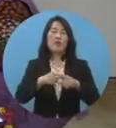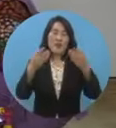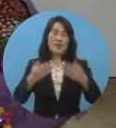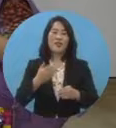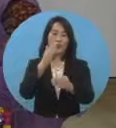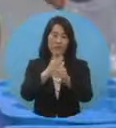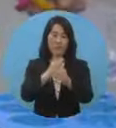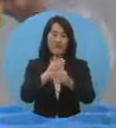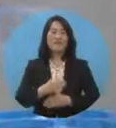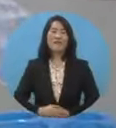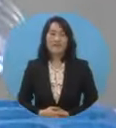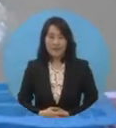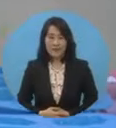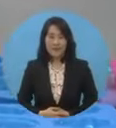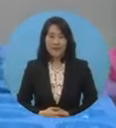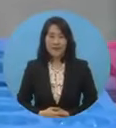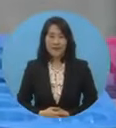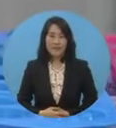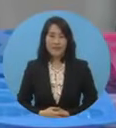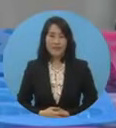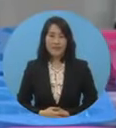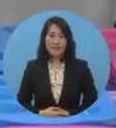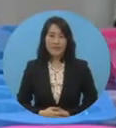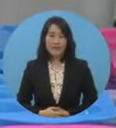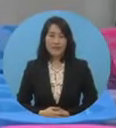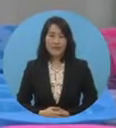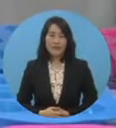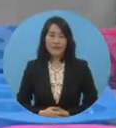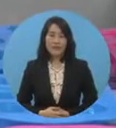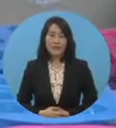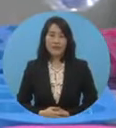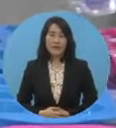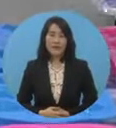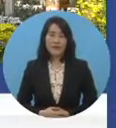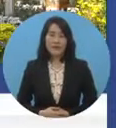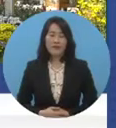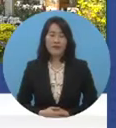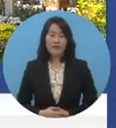있습니다 생명의 땅 으뜸 제남 도정뉴스 김동진 입니다